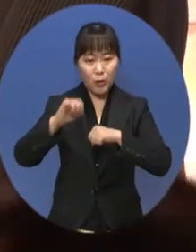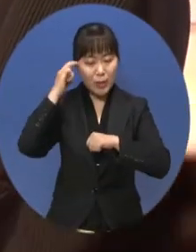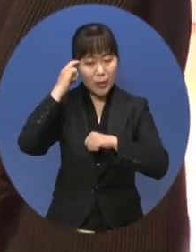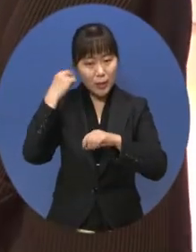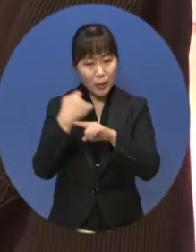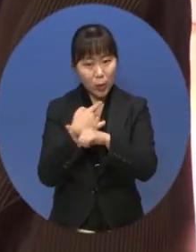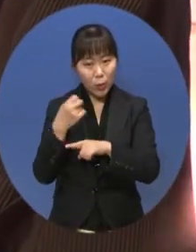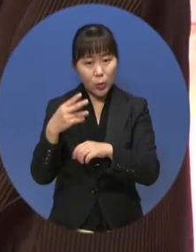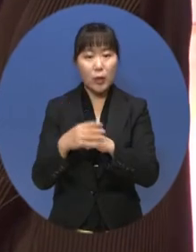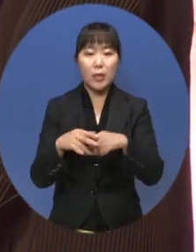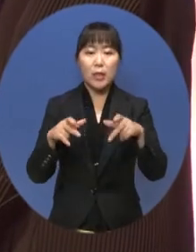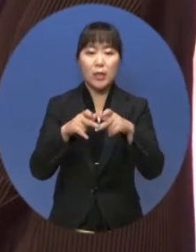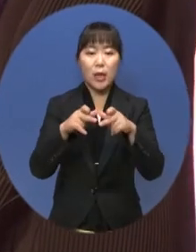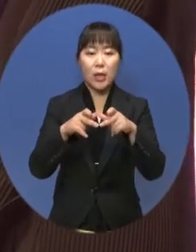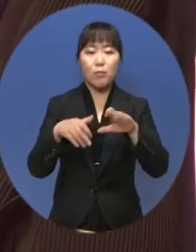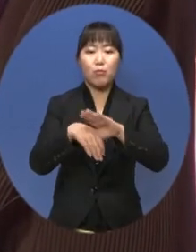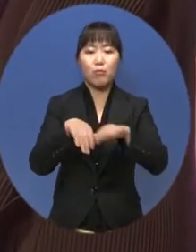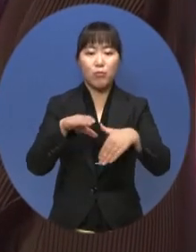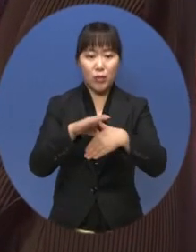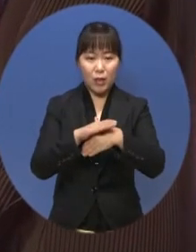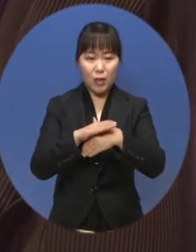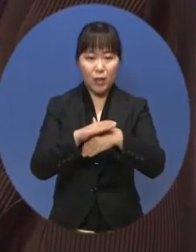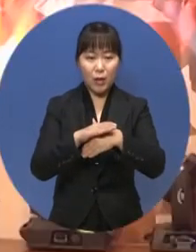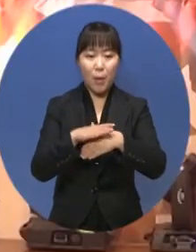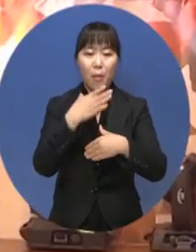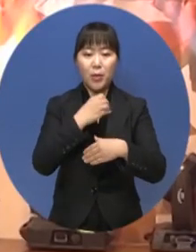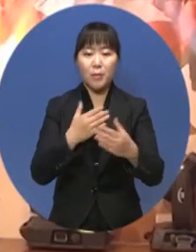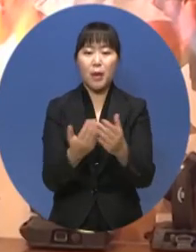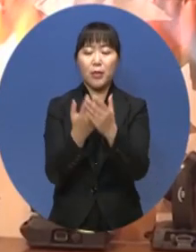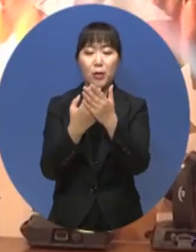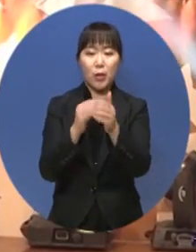더불어 장애인 문화복지 발전에 기여하기 위해